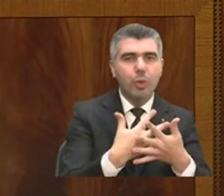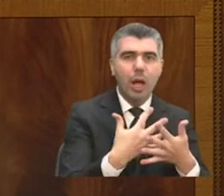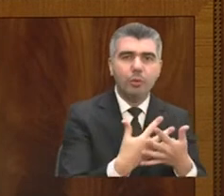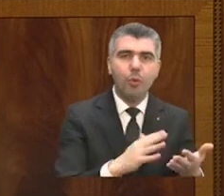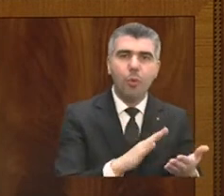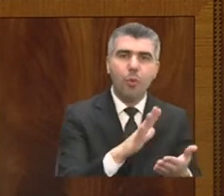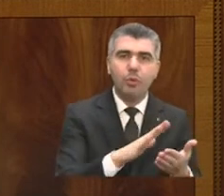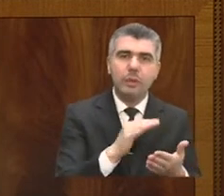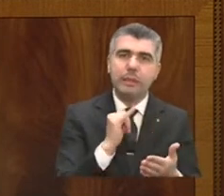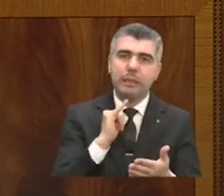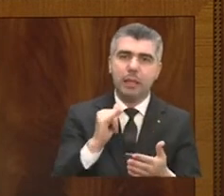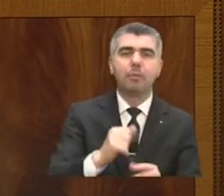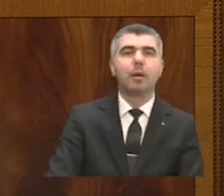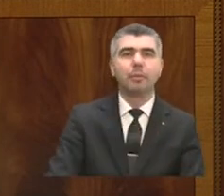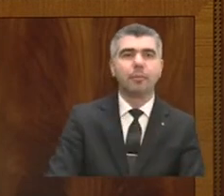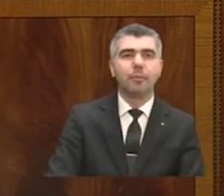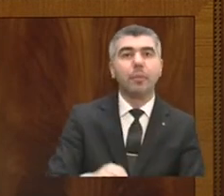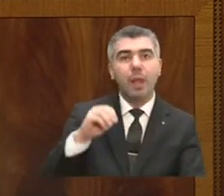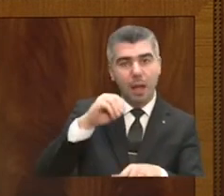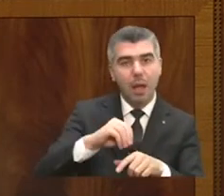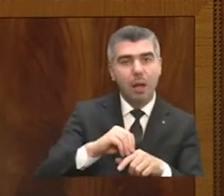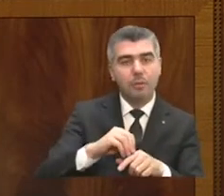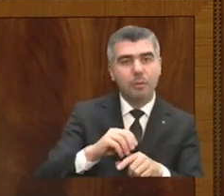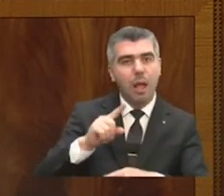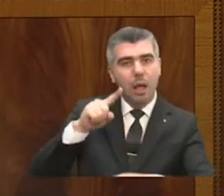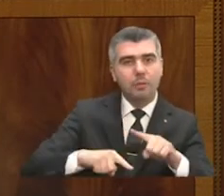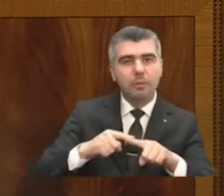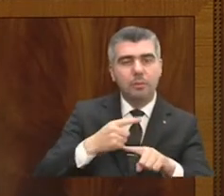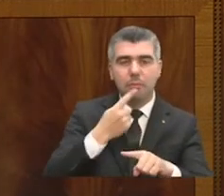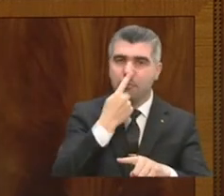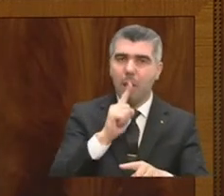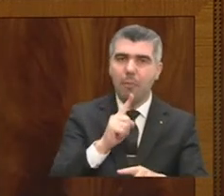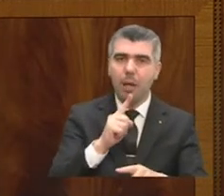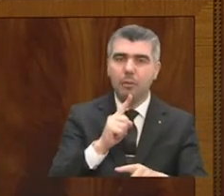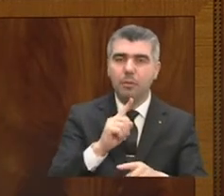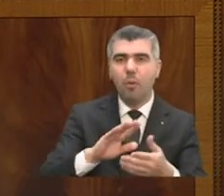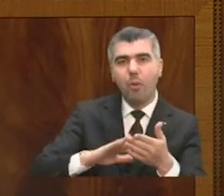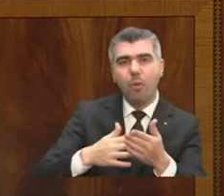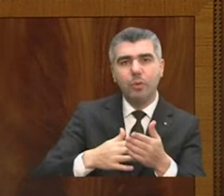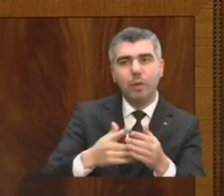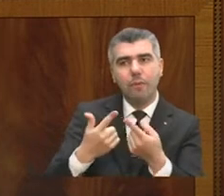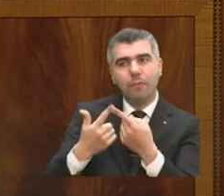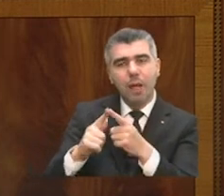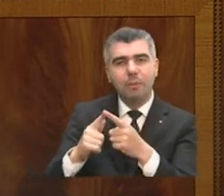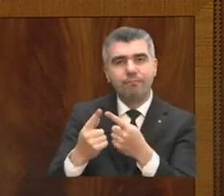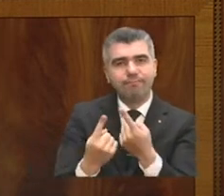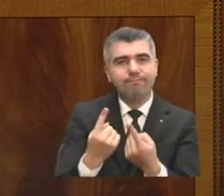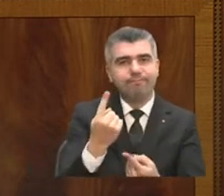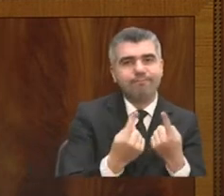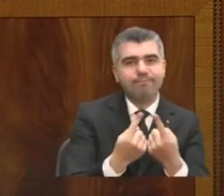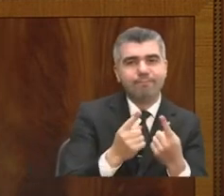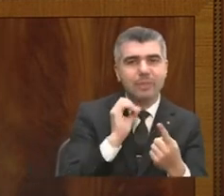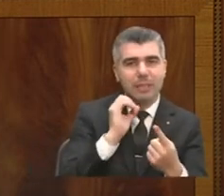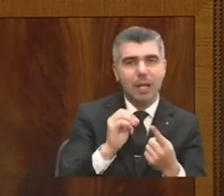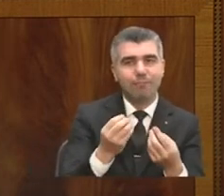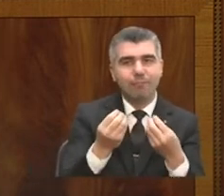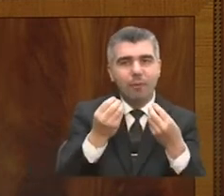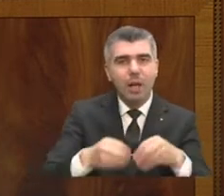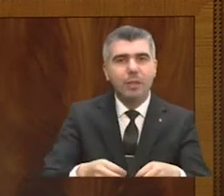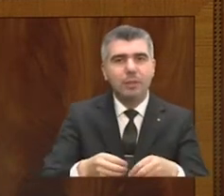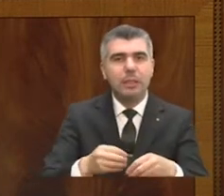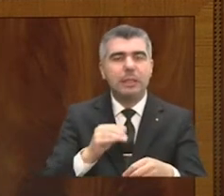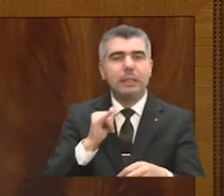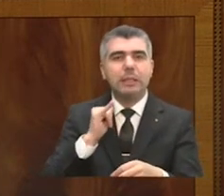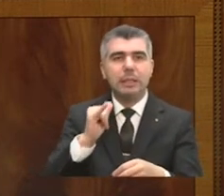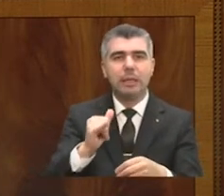son indépendance et qui va renforcer ses partenariats stratégique. Nous refusons donc